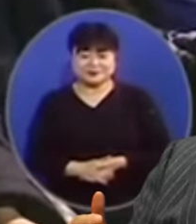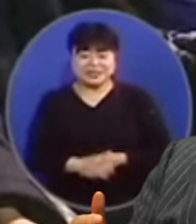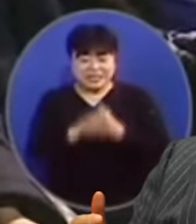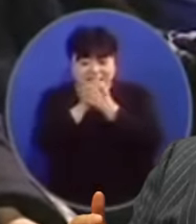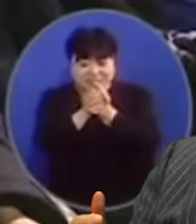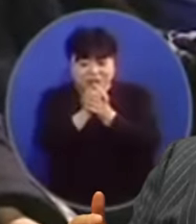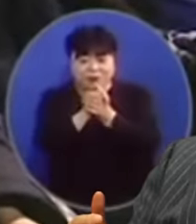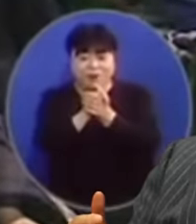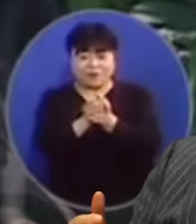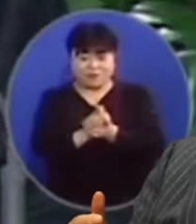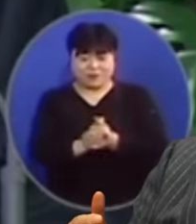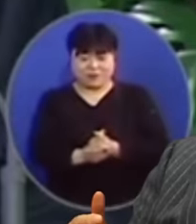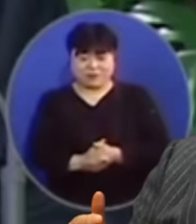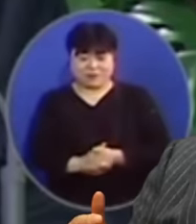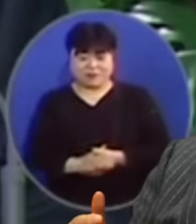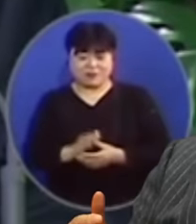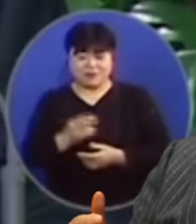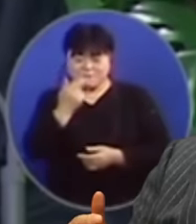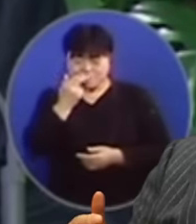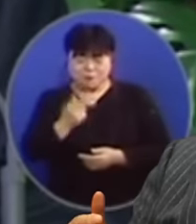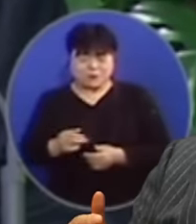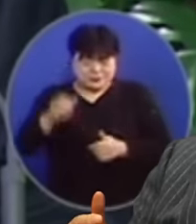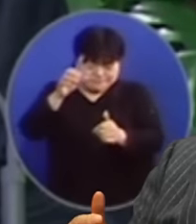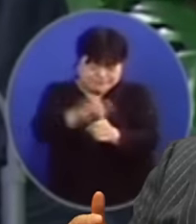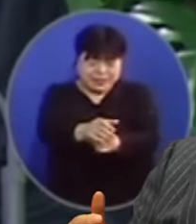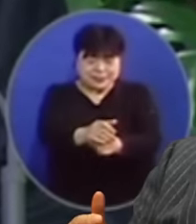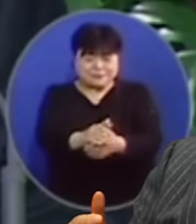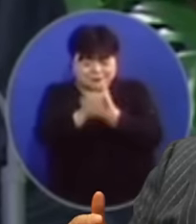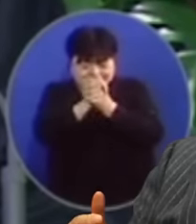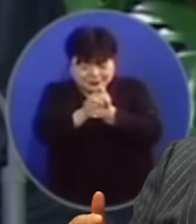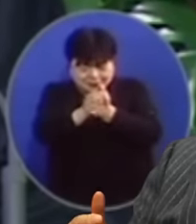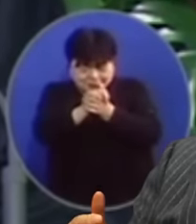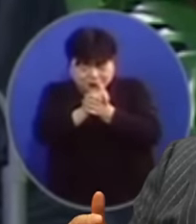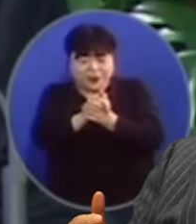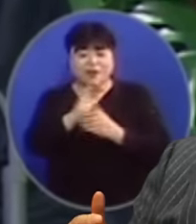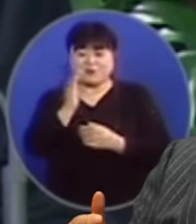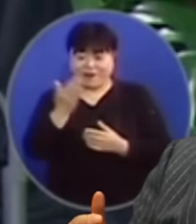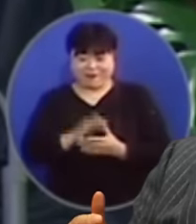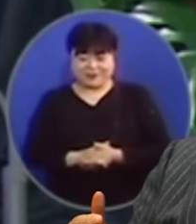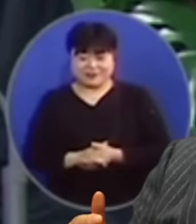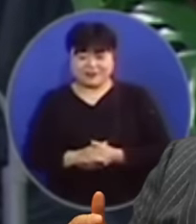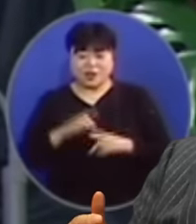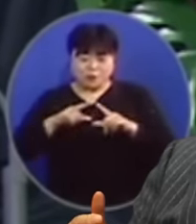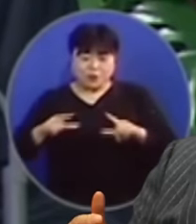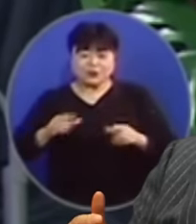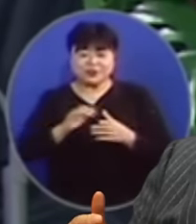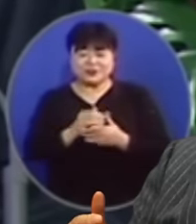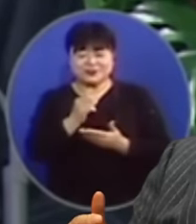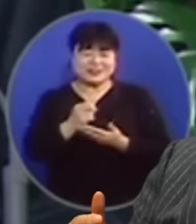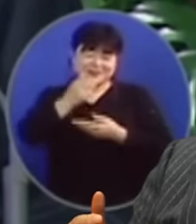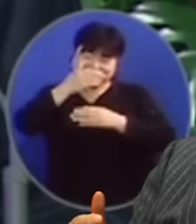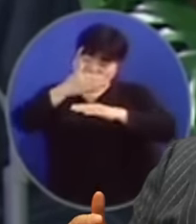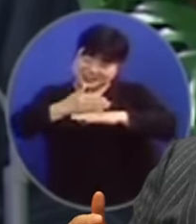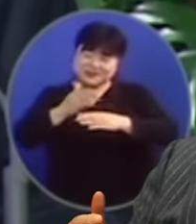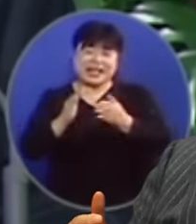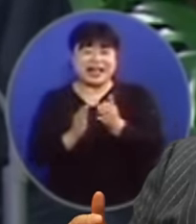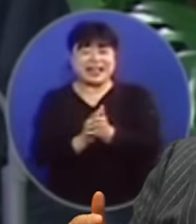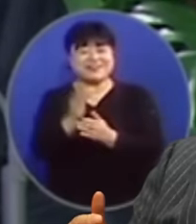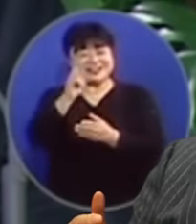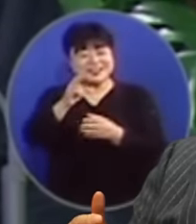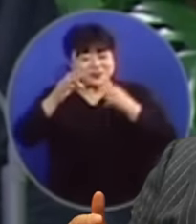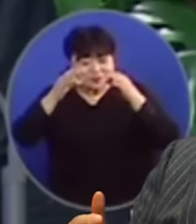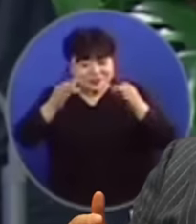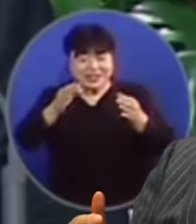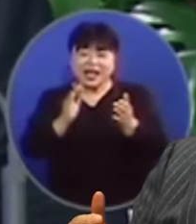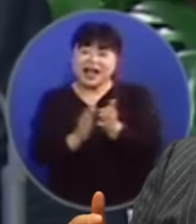기도라는 것은 이렇게 절박하면 목숨을 걸고 기도해야 기도가 되는 거예요. 보통 때 기도는 주여 감사합니다, 할렐루야,